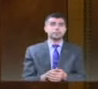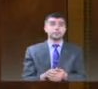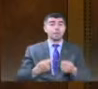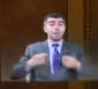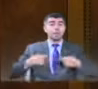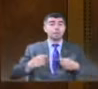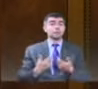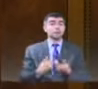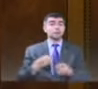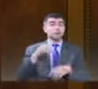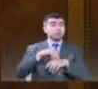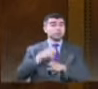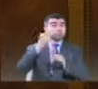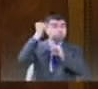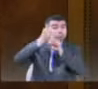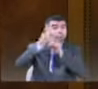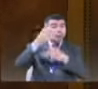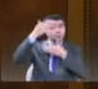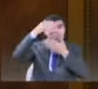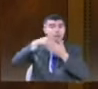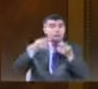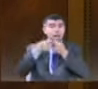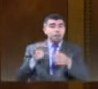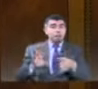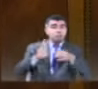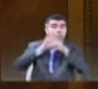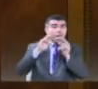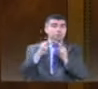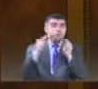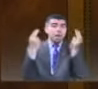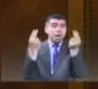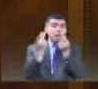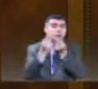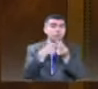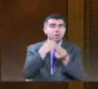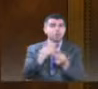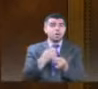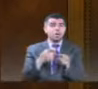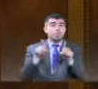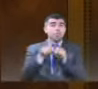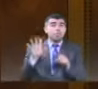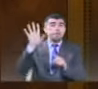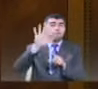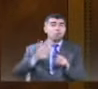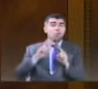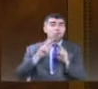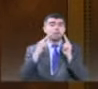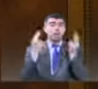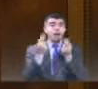لقد عمل المغرب دائما على تنمية وتكثيف أواصر التعاون مع المنظمات الدولية، ليس فقط يعني الدول ولكن كذلك المنظمات